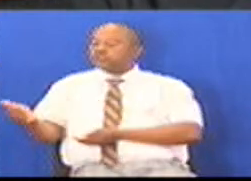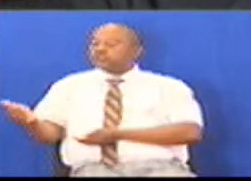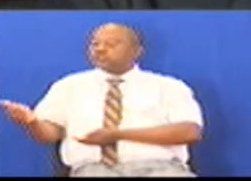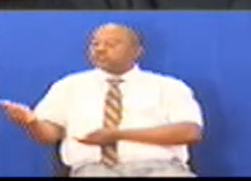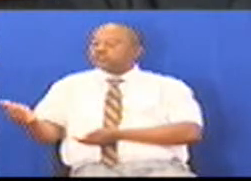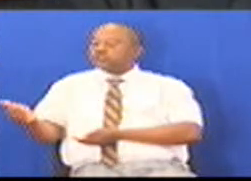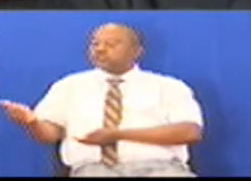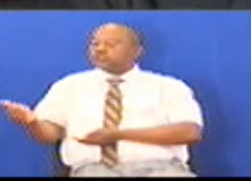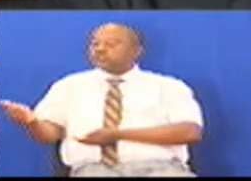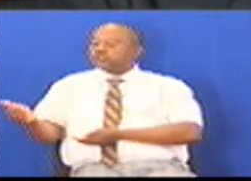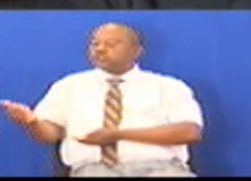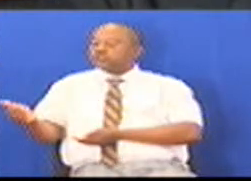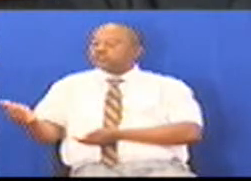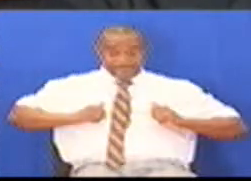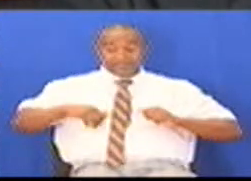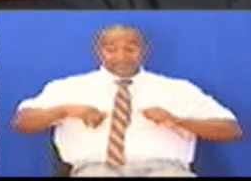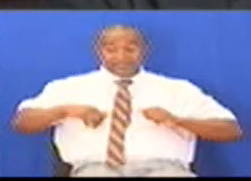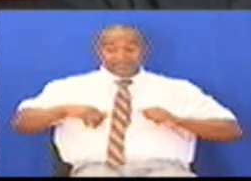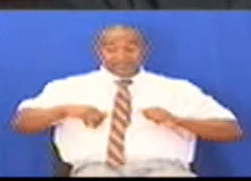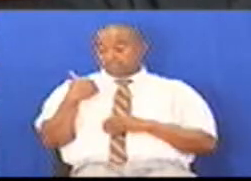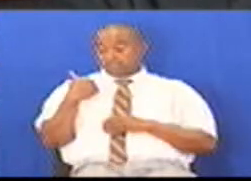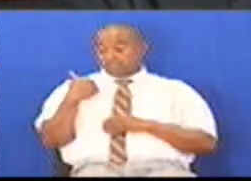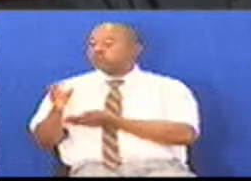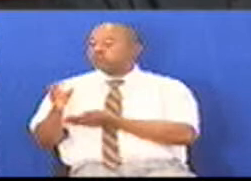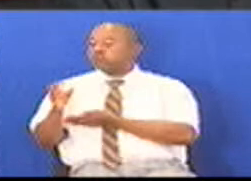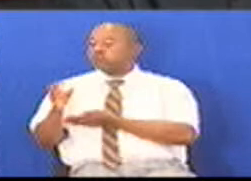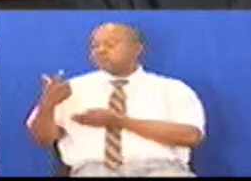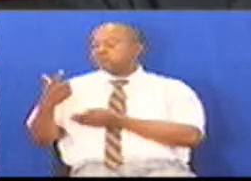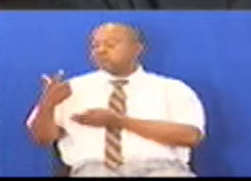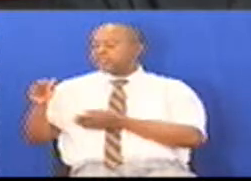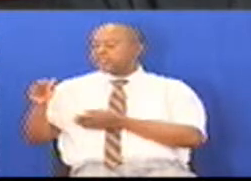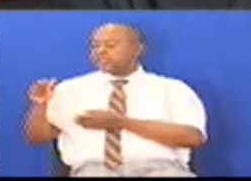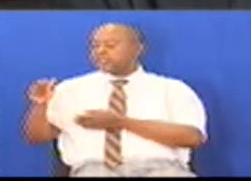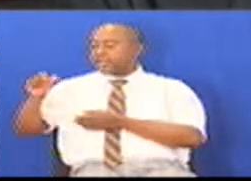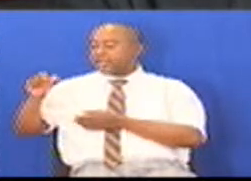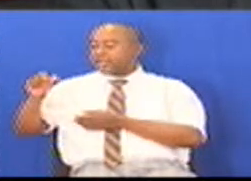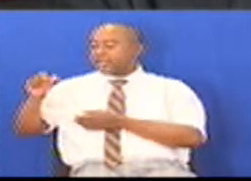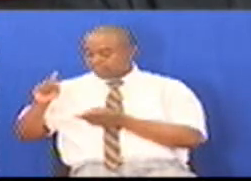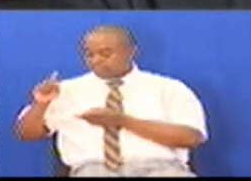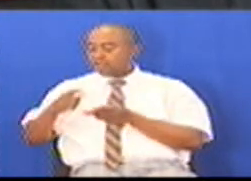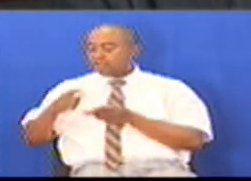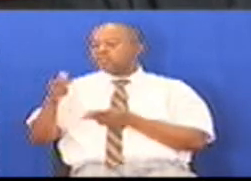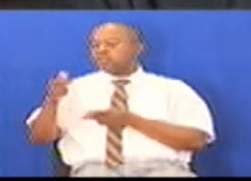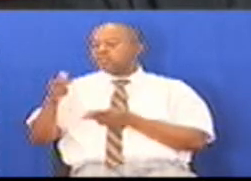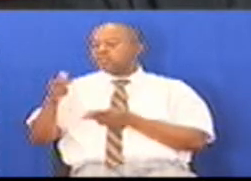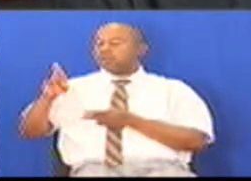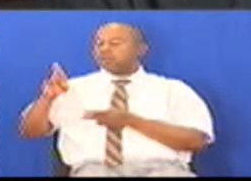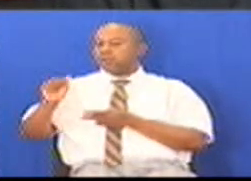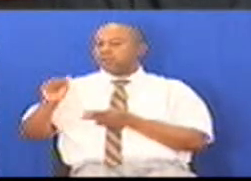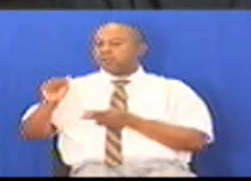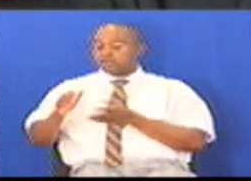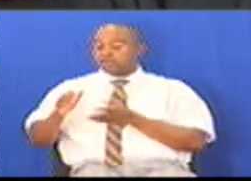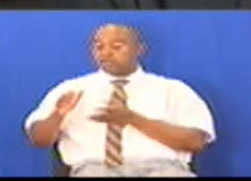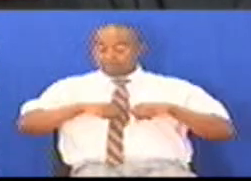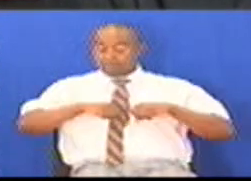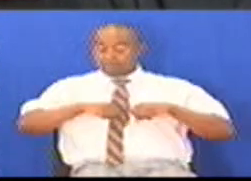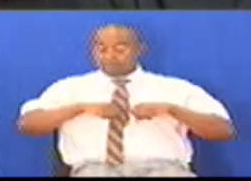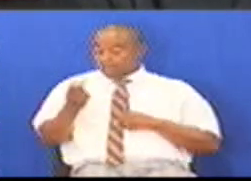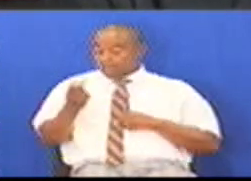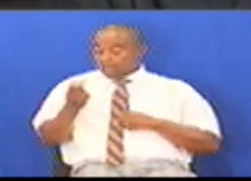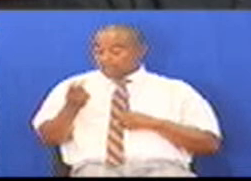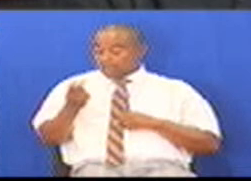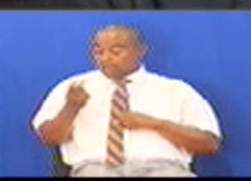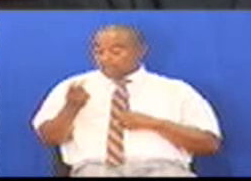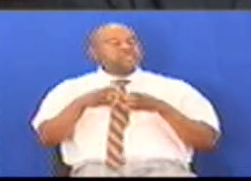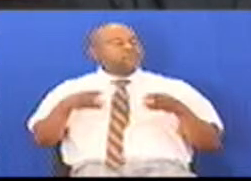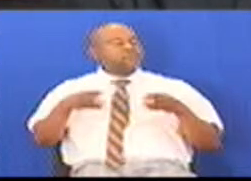na hifadhi yaliyokuwa yakikusanywa awali na TANAPA, NCCA na TAWA. Hatua hii imekuja kipindi ambacho mamlaka hizi zimeathiriwa kwa